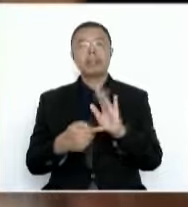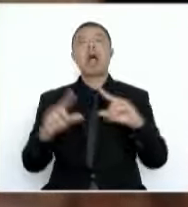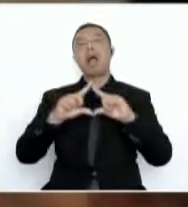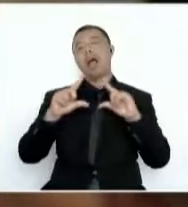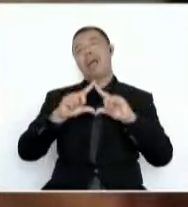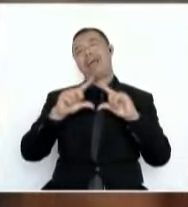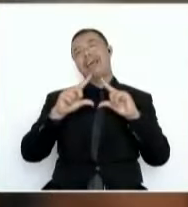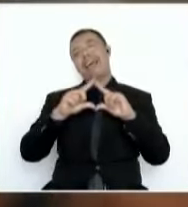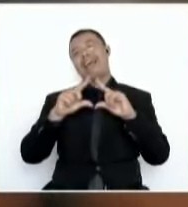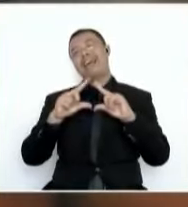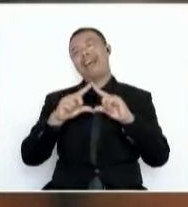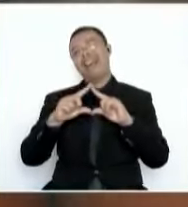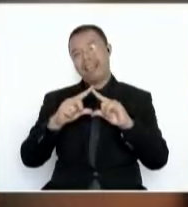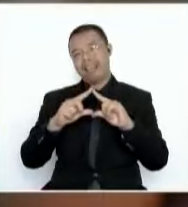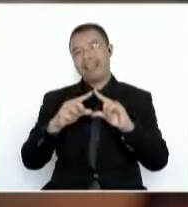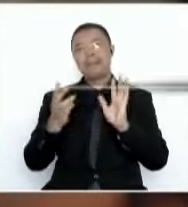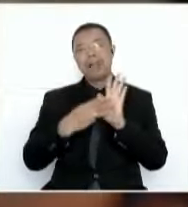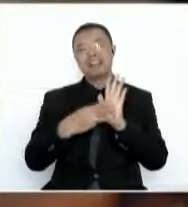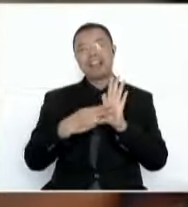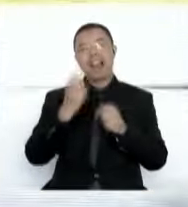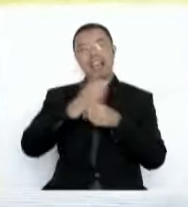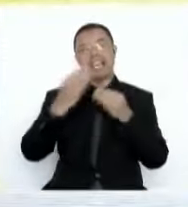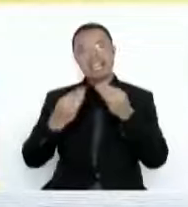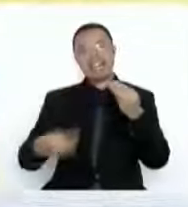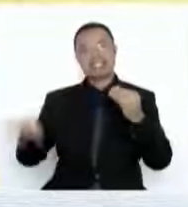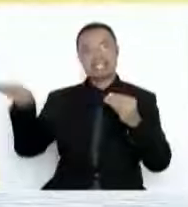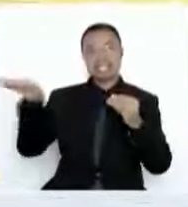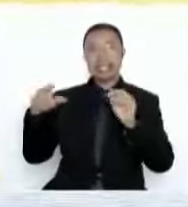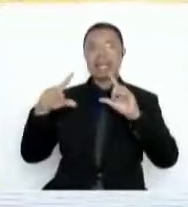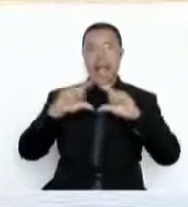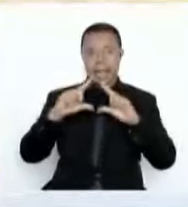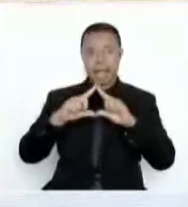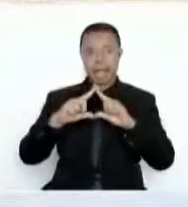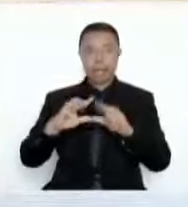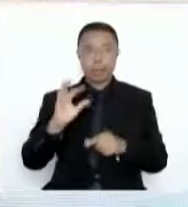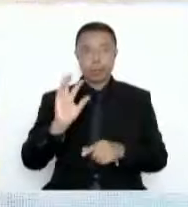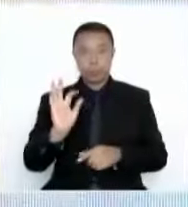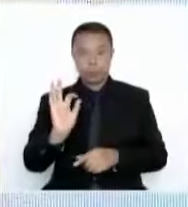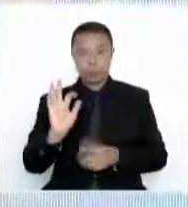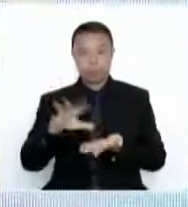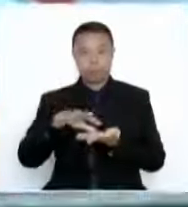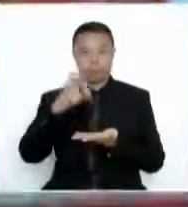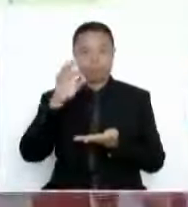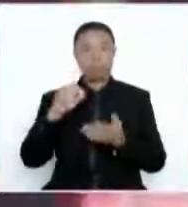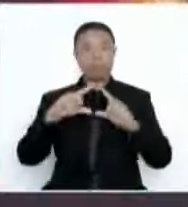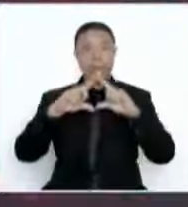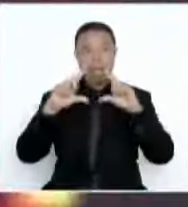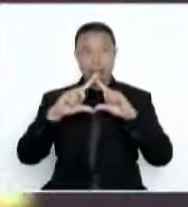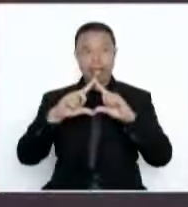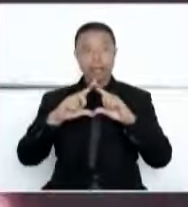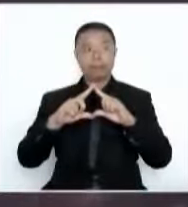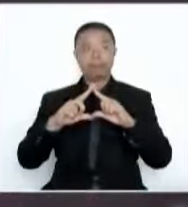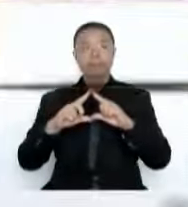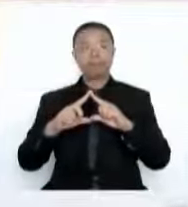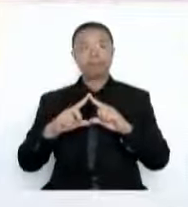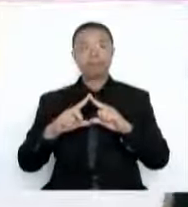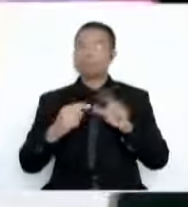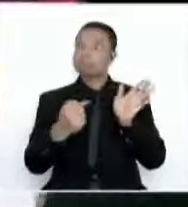kasih problematika genz huruf a huruf a Oke a yang paling depan oke